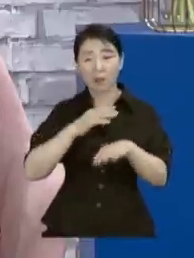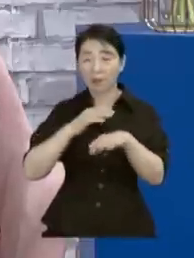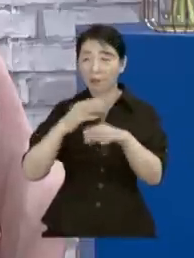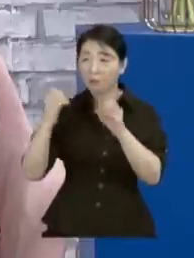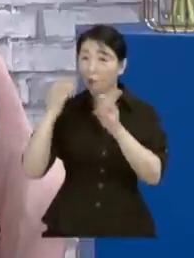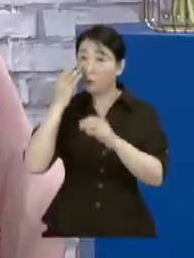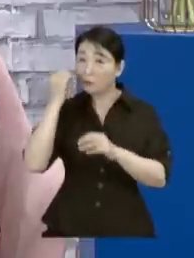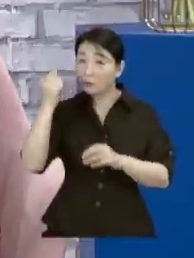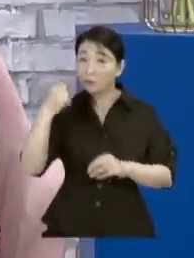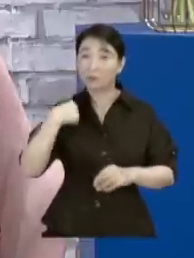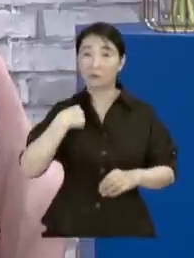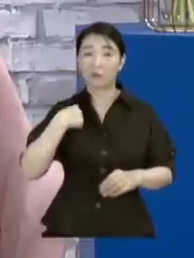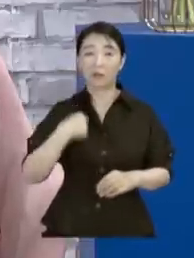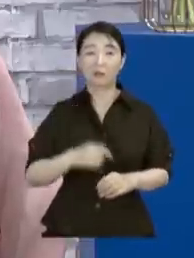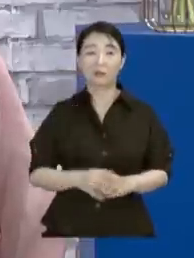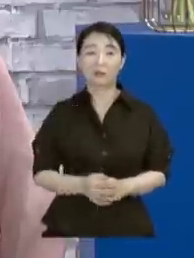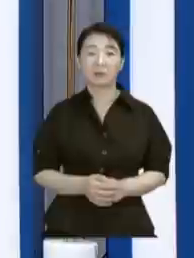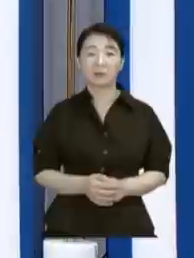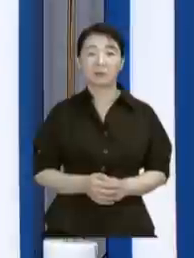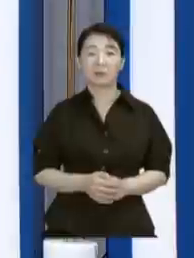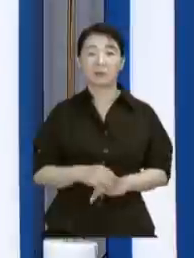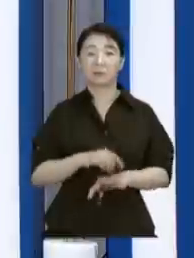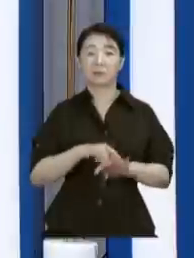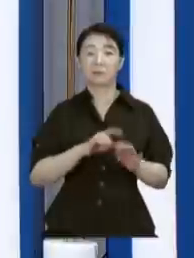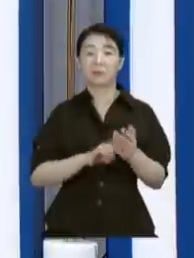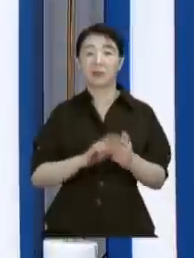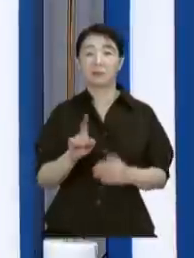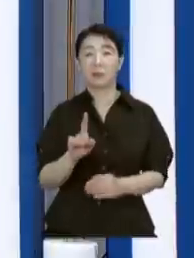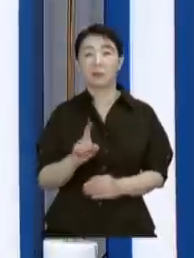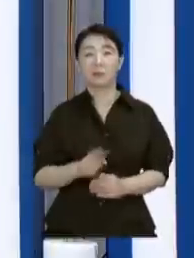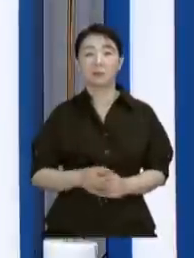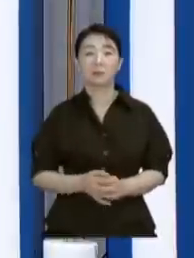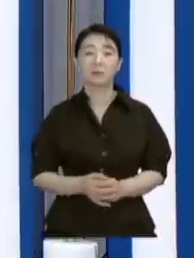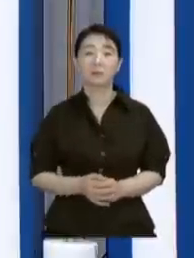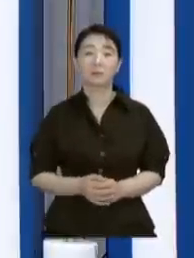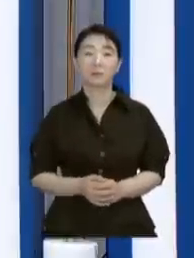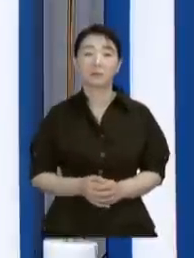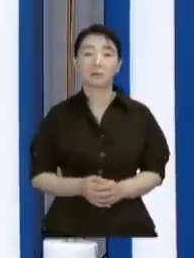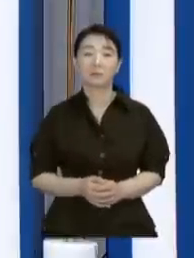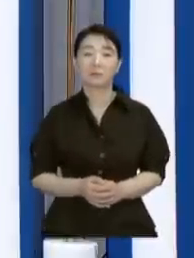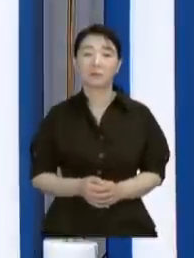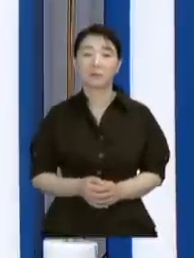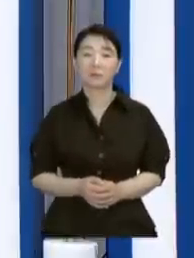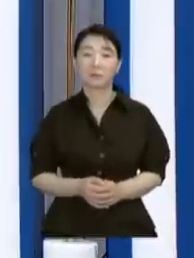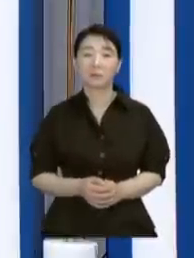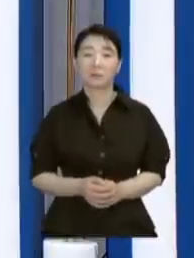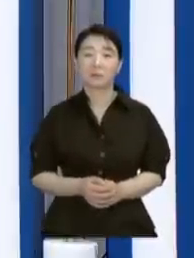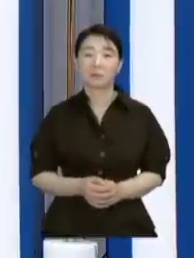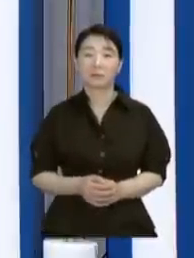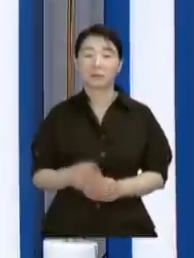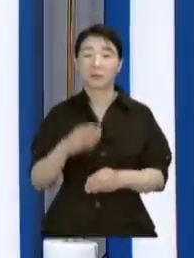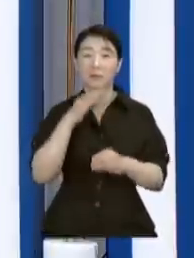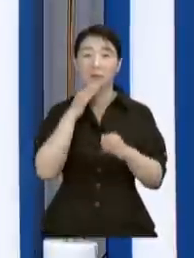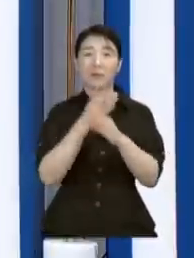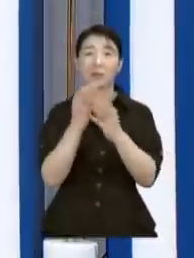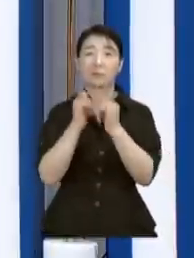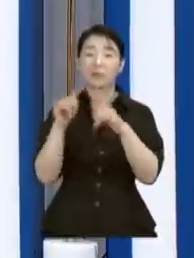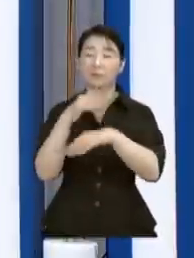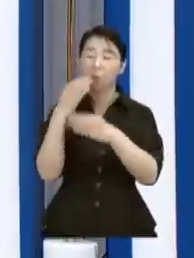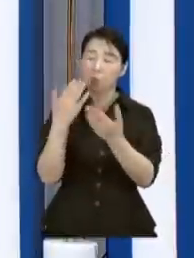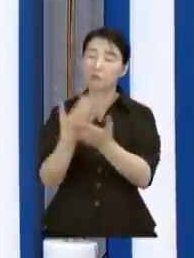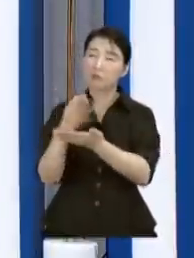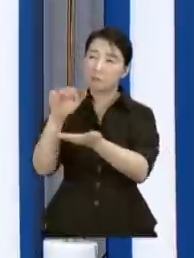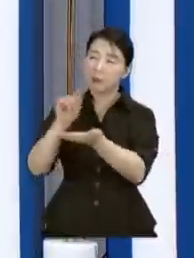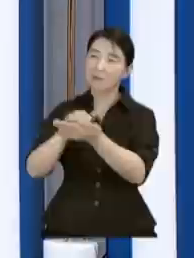술술 대화가 돼요? 예, 제가 그런 마음을 하나님이 좀 주셨던 것 같아요. 네. 그 탈북민의 모든 것을 다